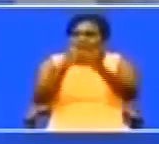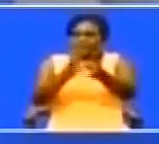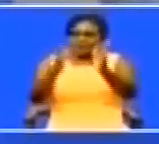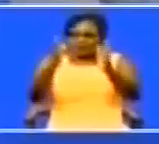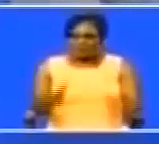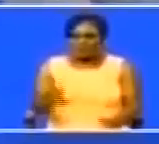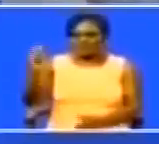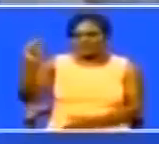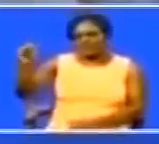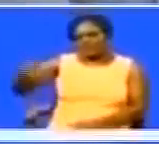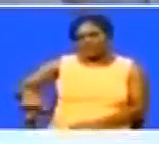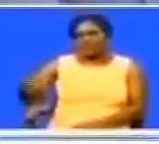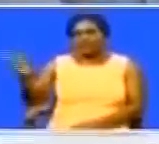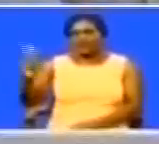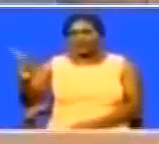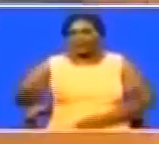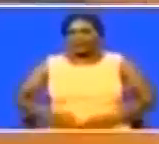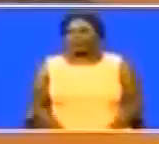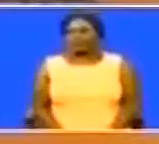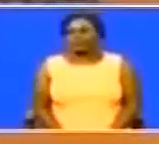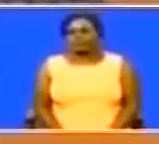KTN Leo, Nairobi.